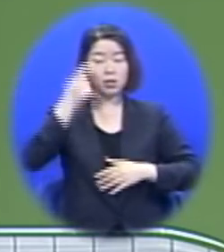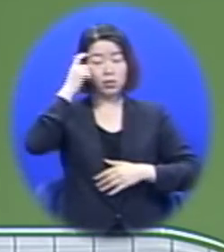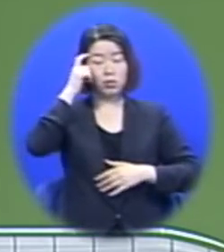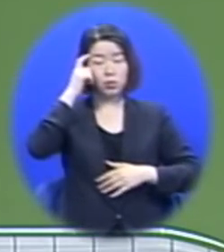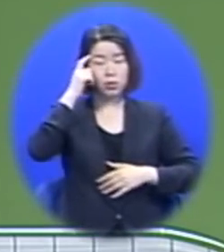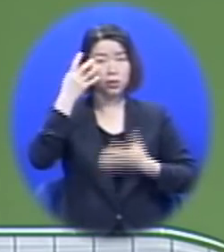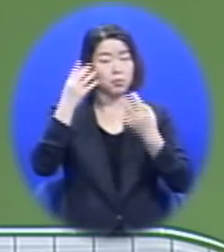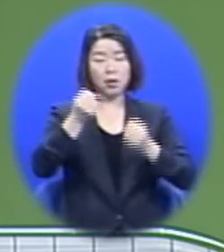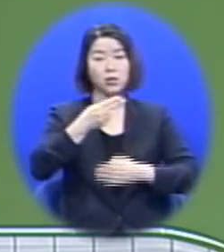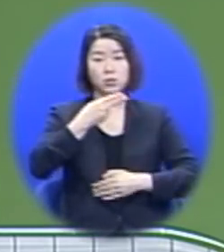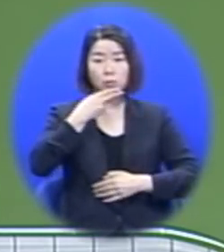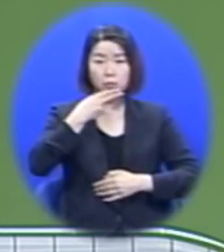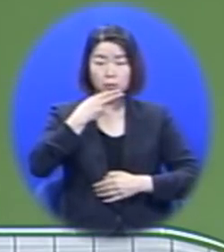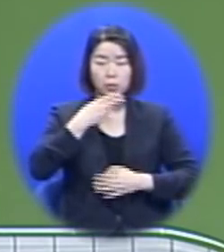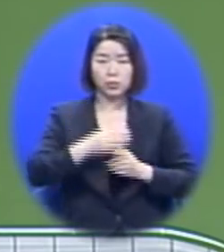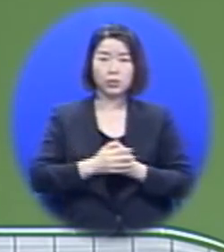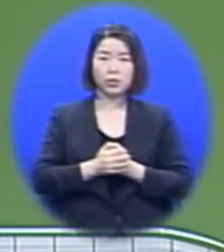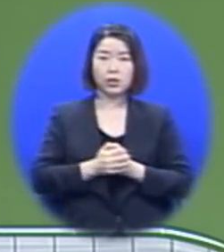없습니다.